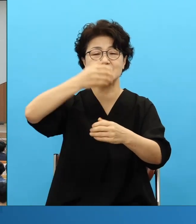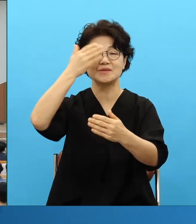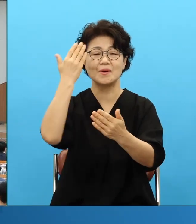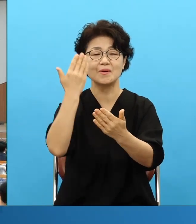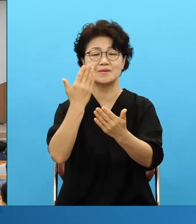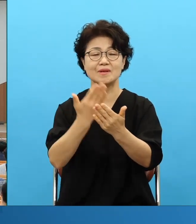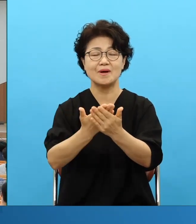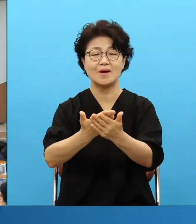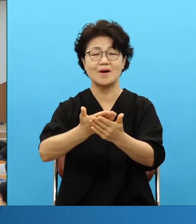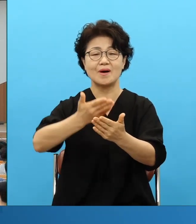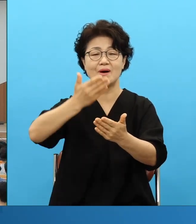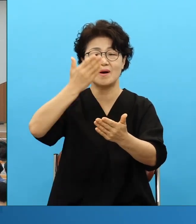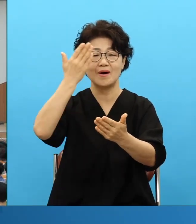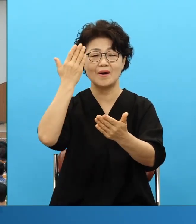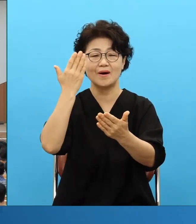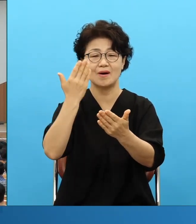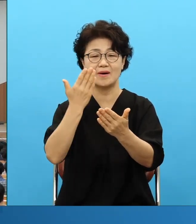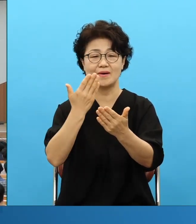삼으소서.